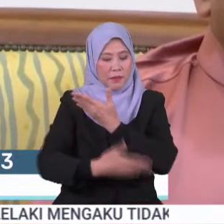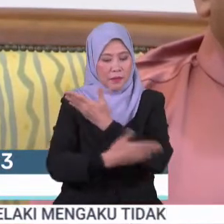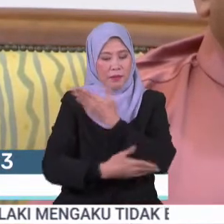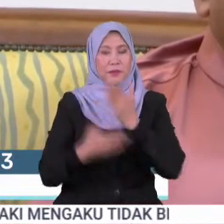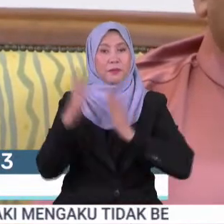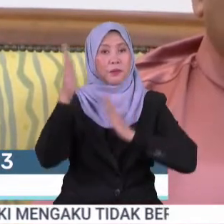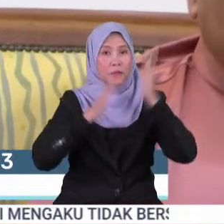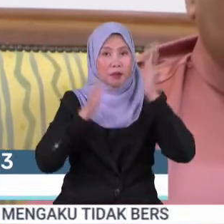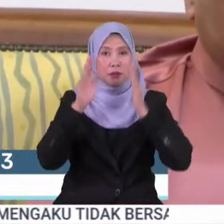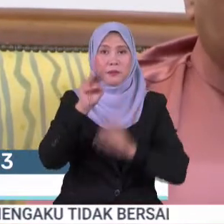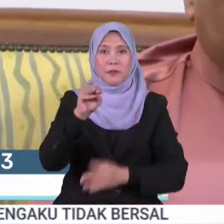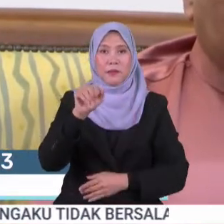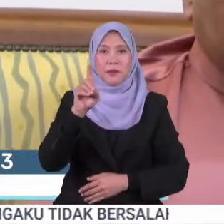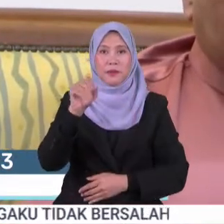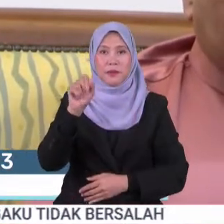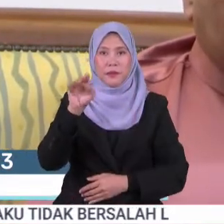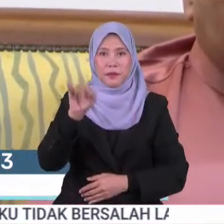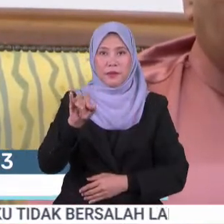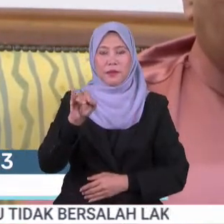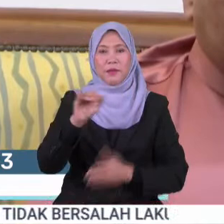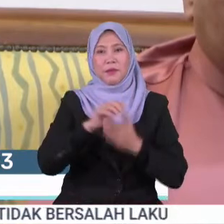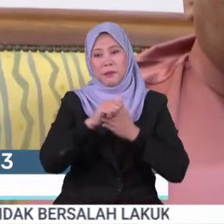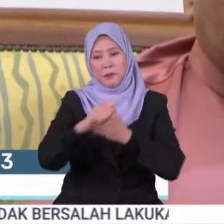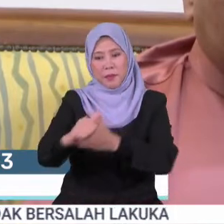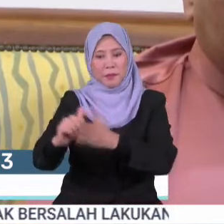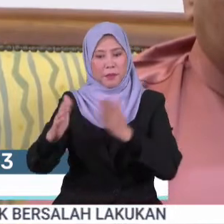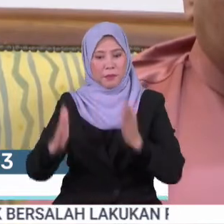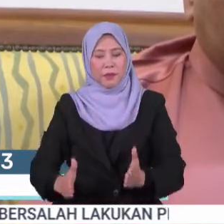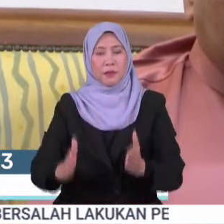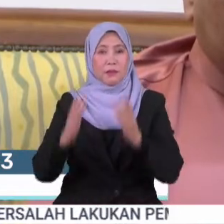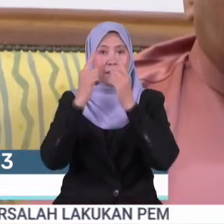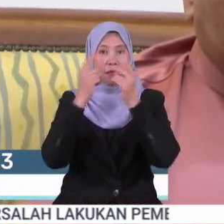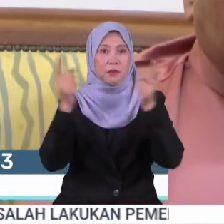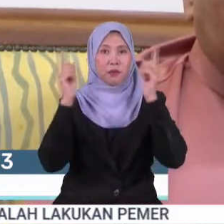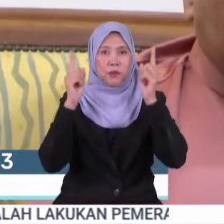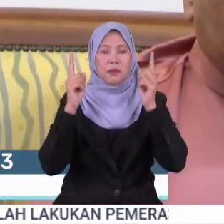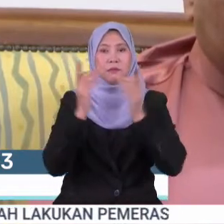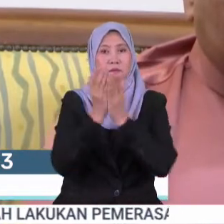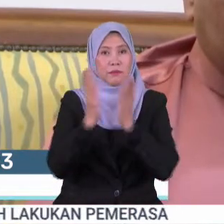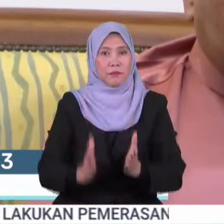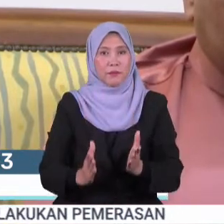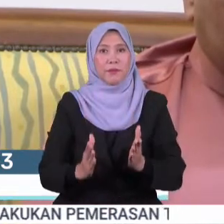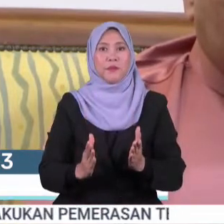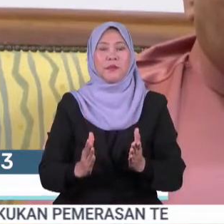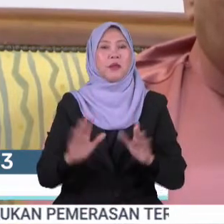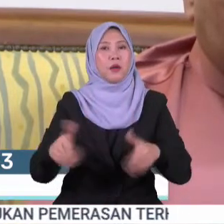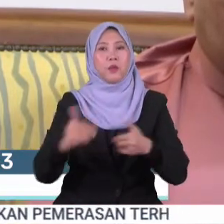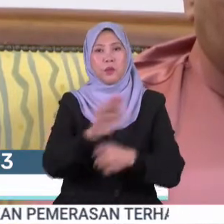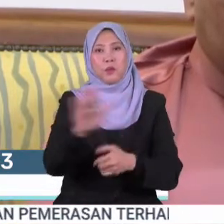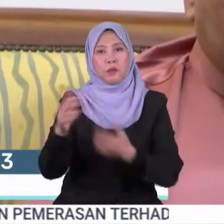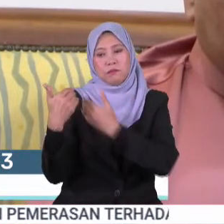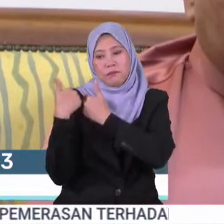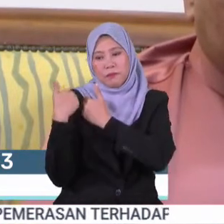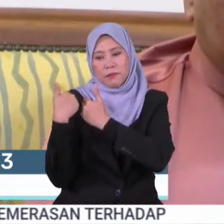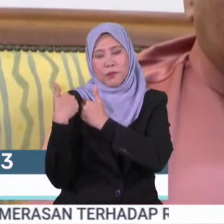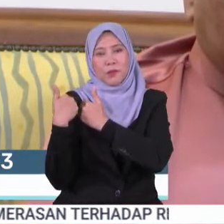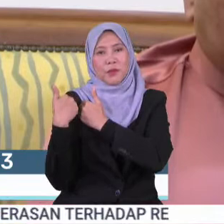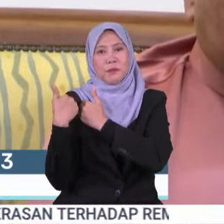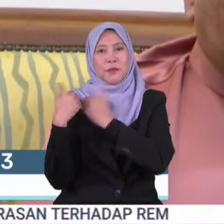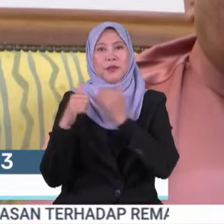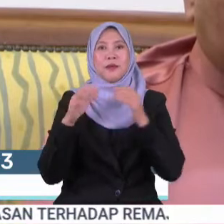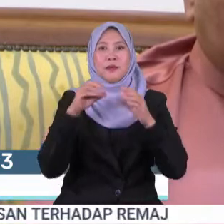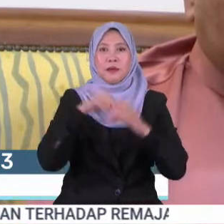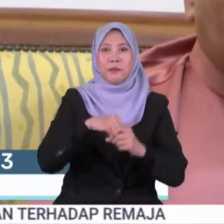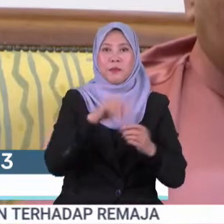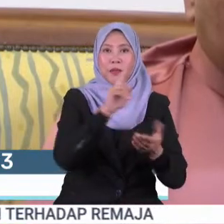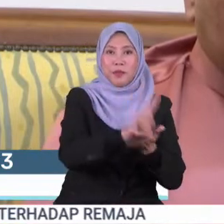sebuah Malaysia madani dalam konteks sebagai pemimpin mahasiswa, bagaimana peranan mereka boleh mainkan dalam